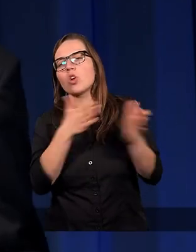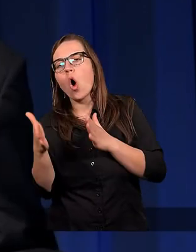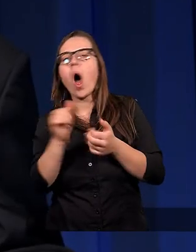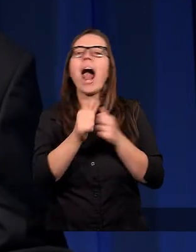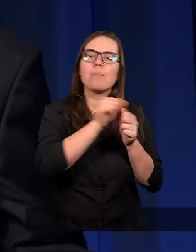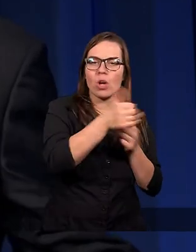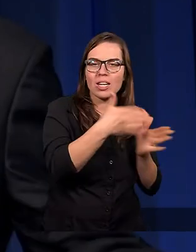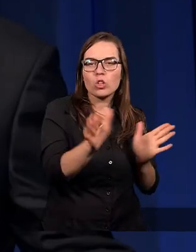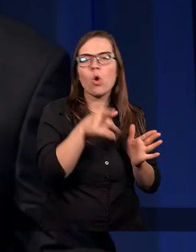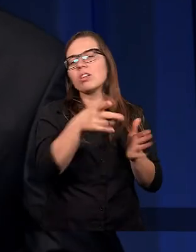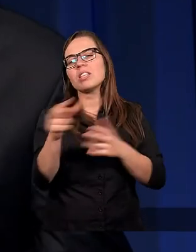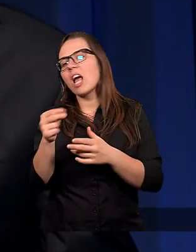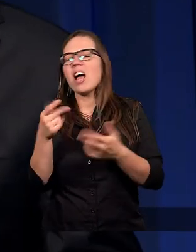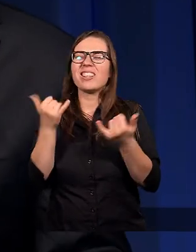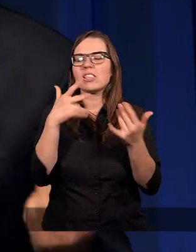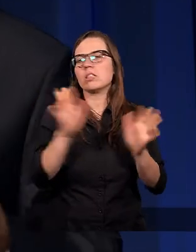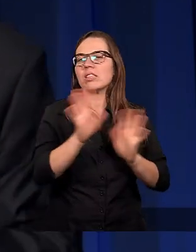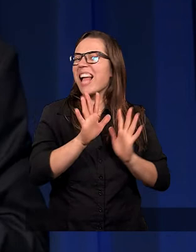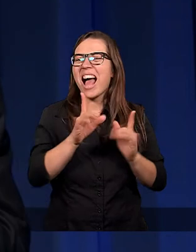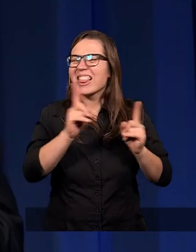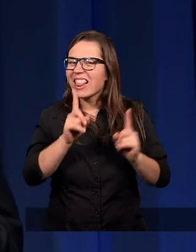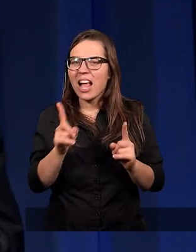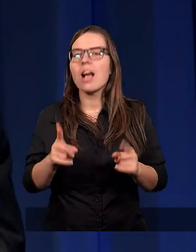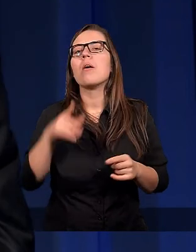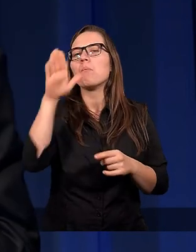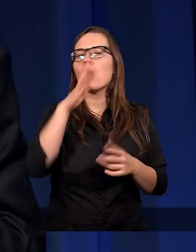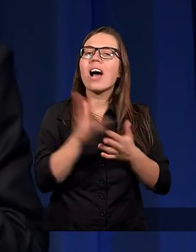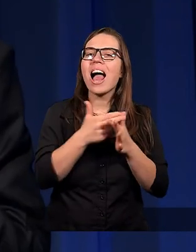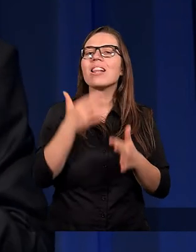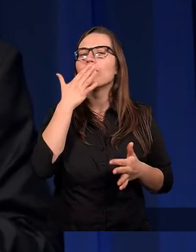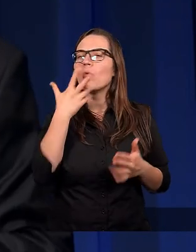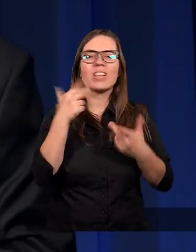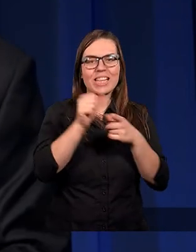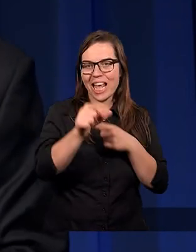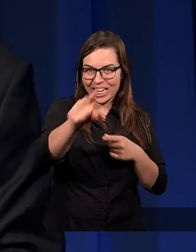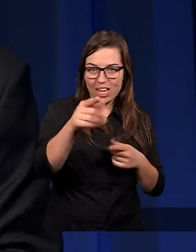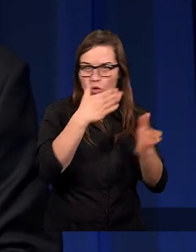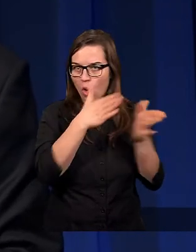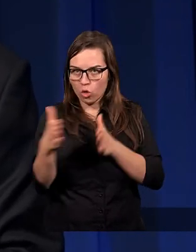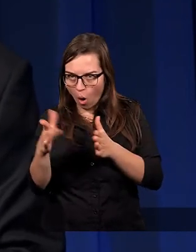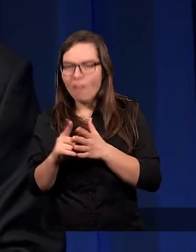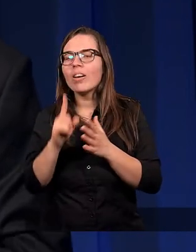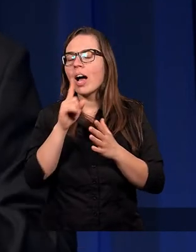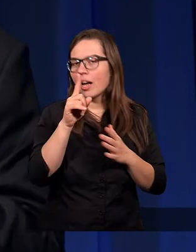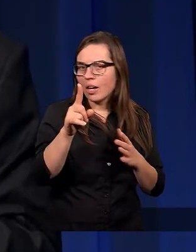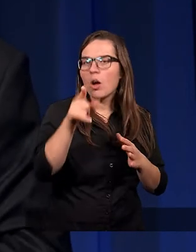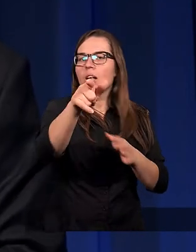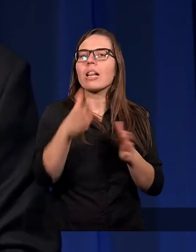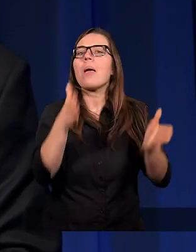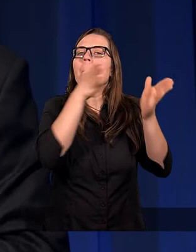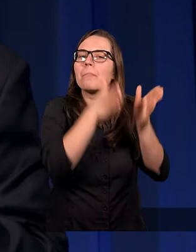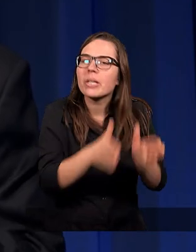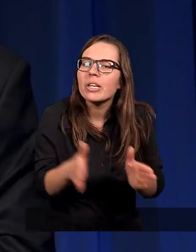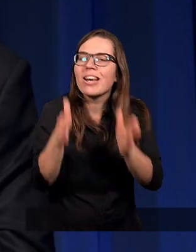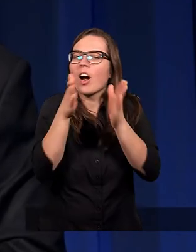jesteś gotowy i nic. Nie, nawet kiedy Bóg mówi, nie jesteś gotowy, przygotuj się